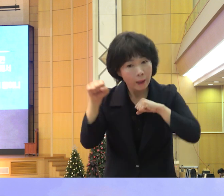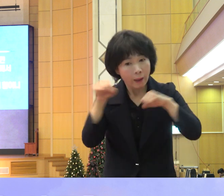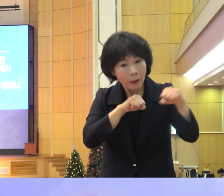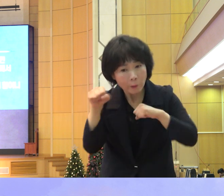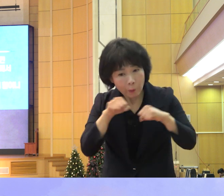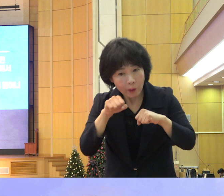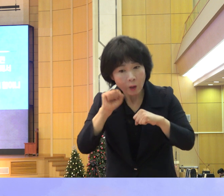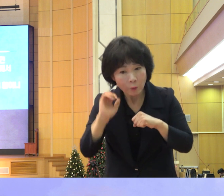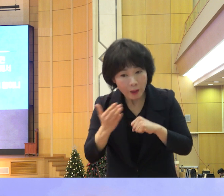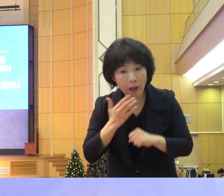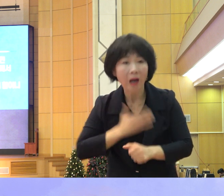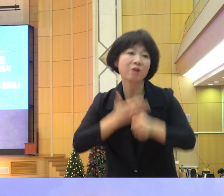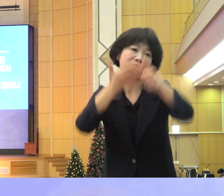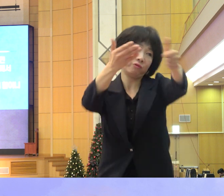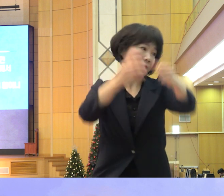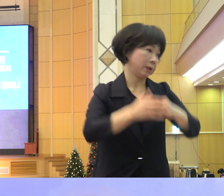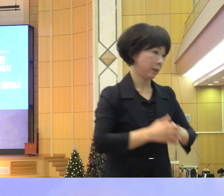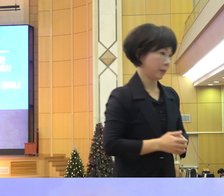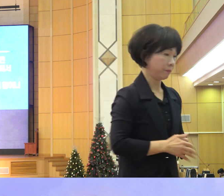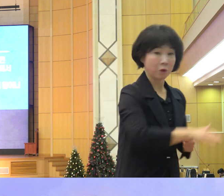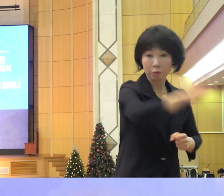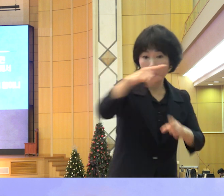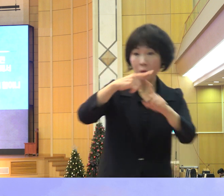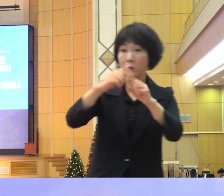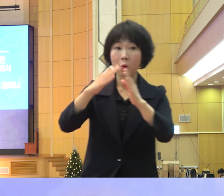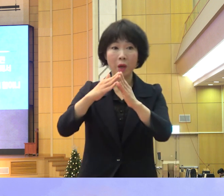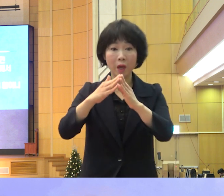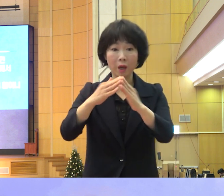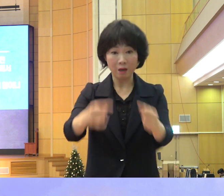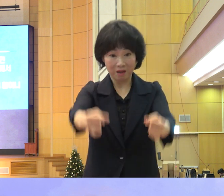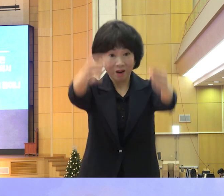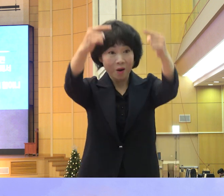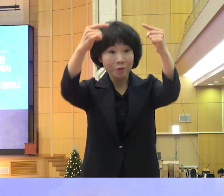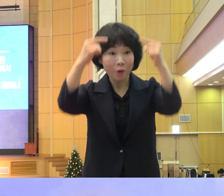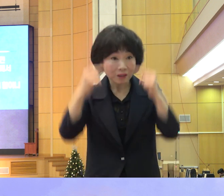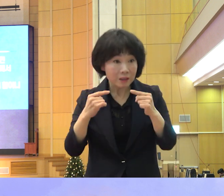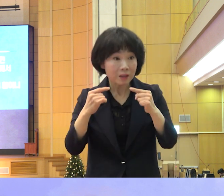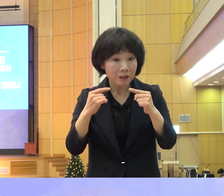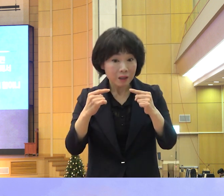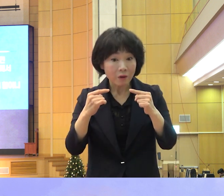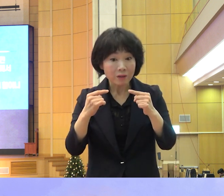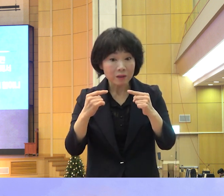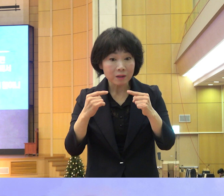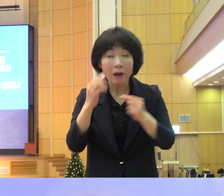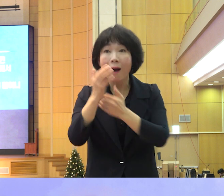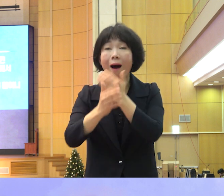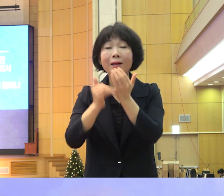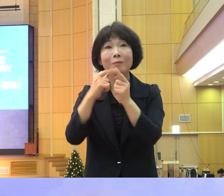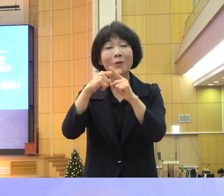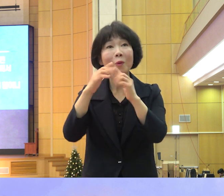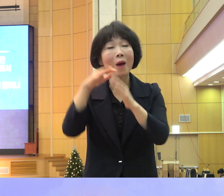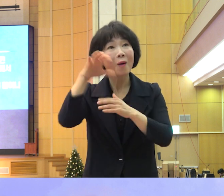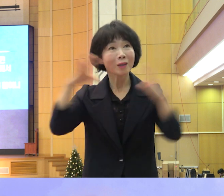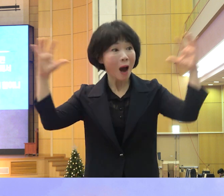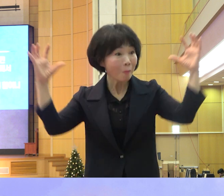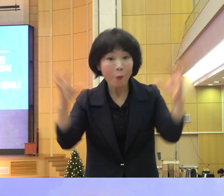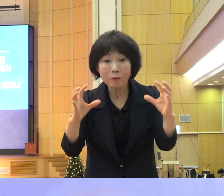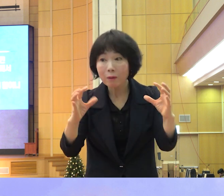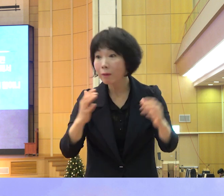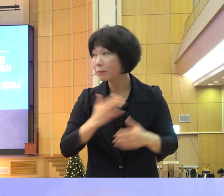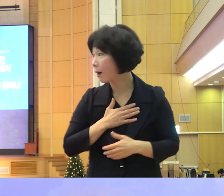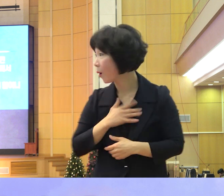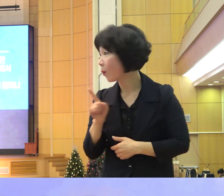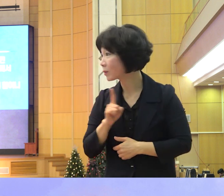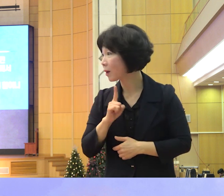알게 하려 함이니. 여러분이 교회 왔다가 가버리고 이러니까 뭐 하나님 집에서 우리가 어떻게 행하는지도